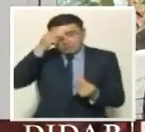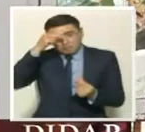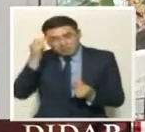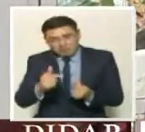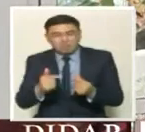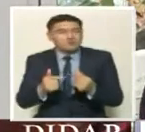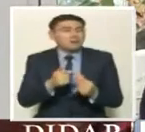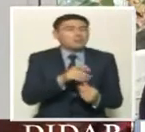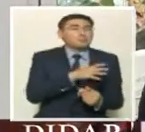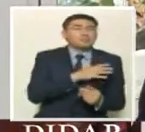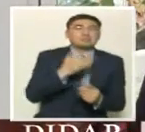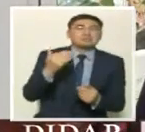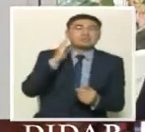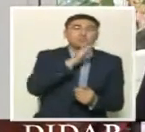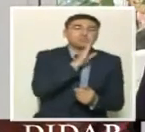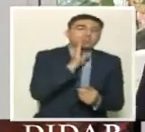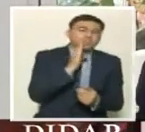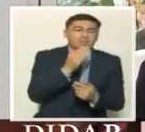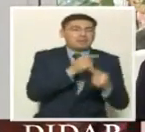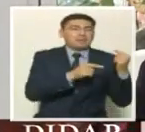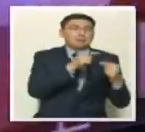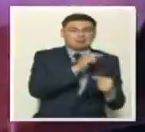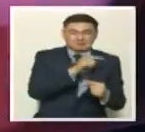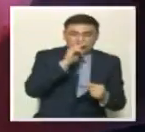допускали ошибки которые допускали их родители в моем лице да